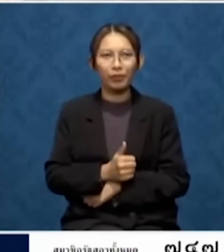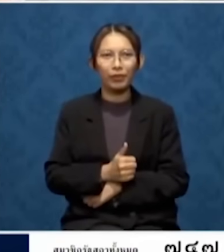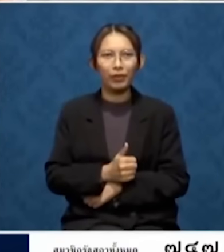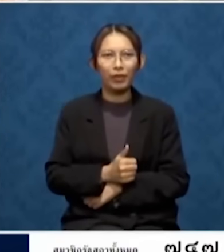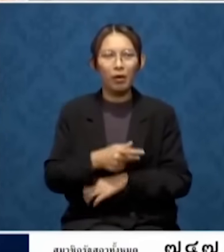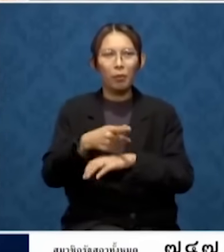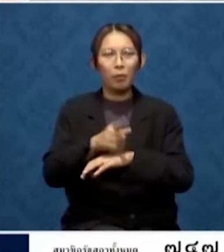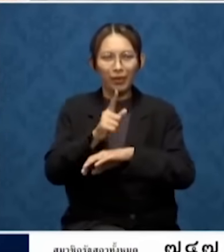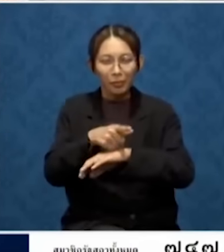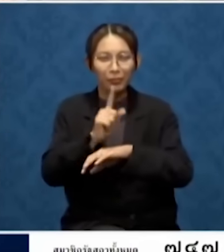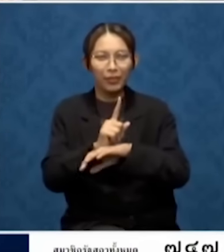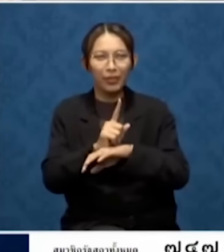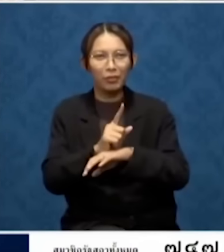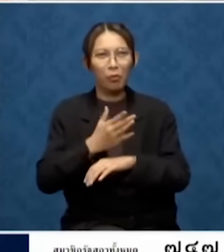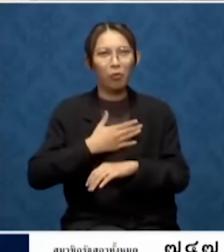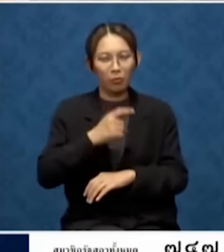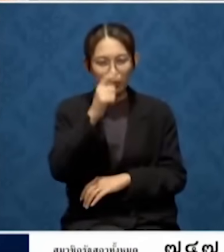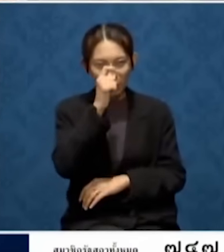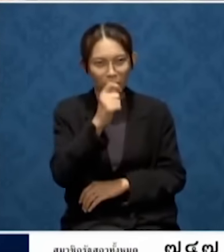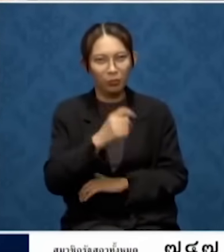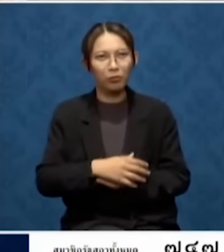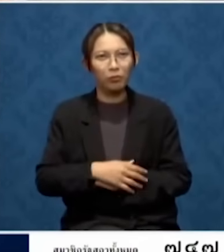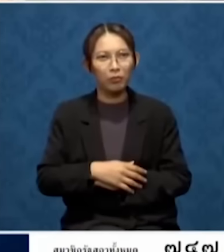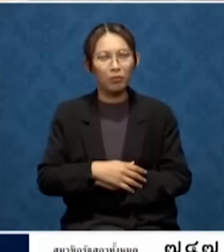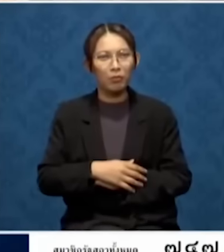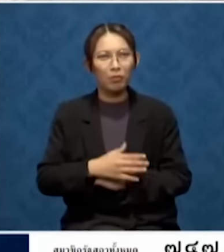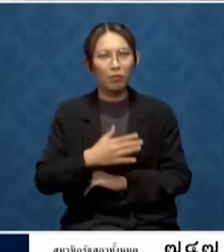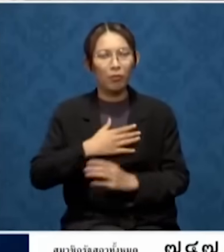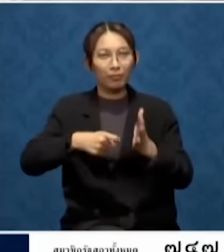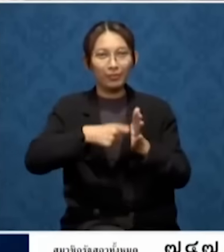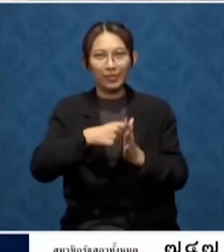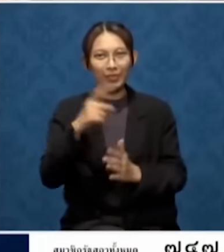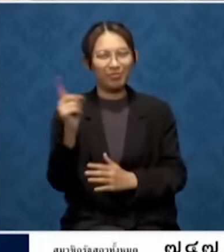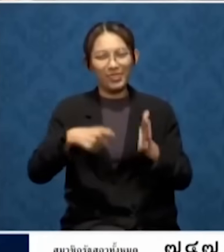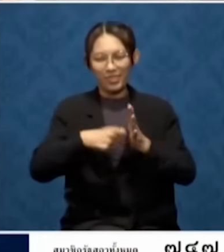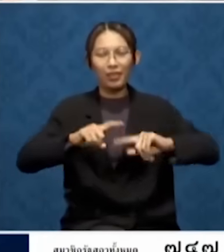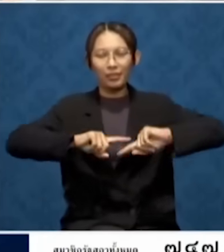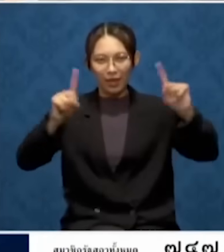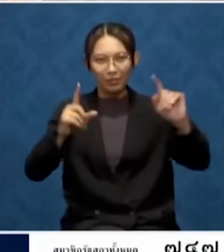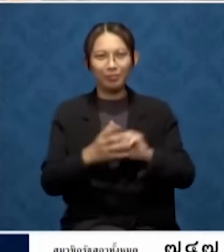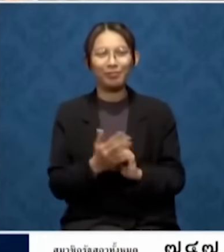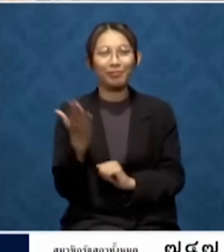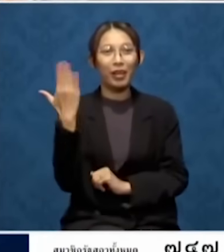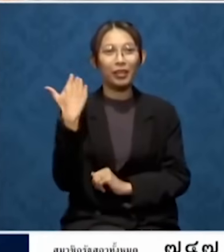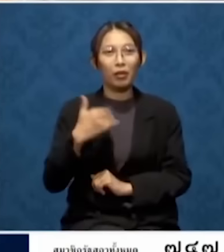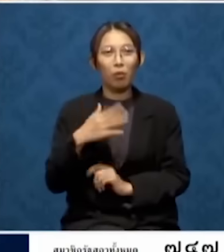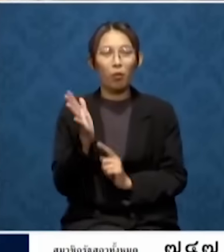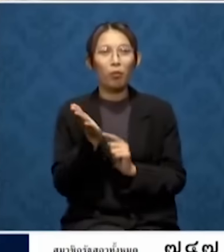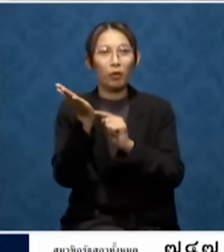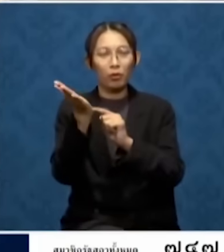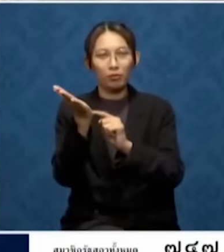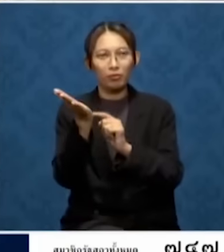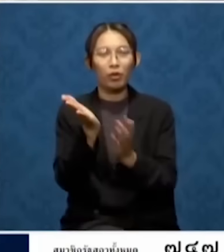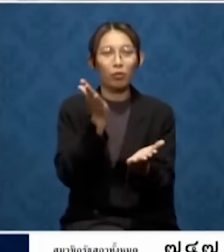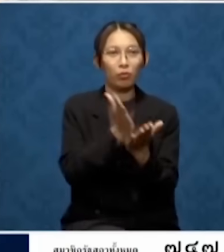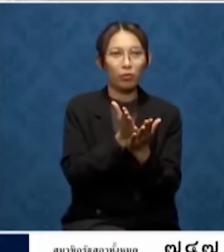ในเรื่อง ท่านประธานที่เคารพครับด ้ วยความเคารพท่านประธานเหตุผลจะไม่เหมือนกันนะครับเมื่อสักครู่ผมประท้วงที่ท่านขัดขวางท่านรังสิ